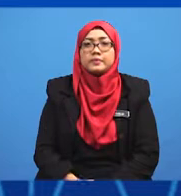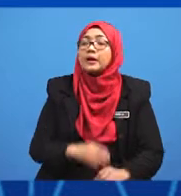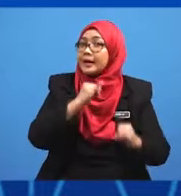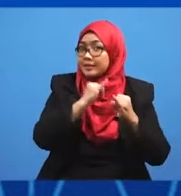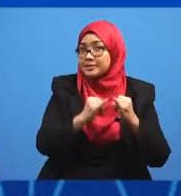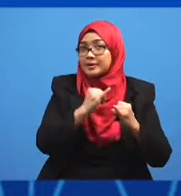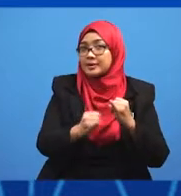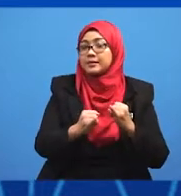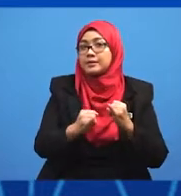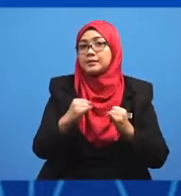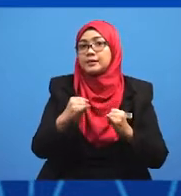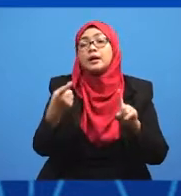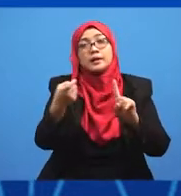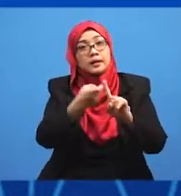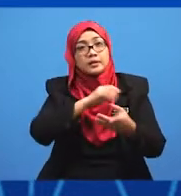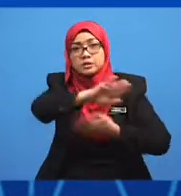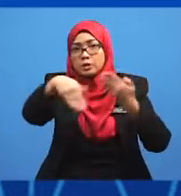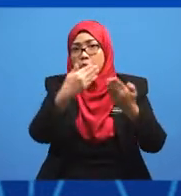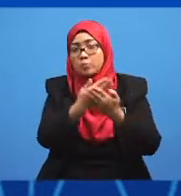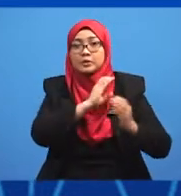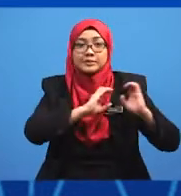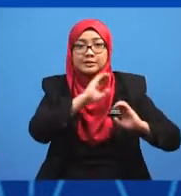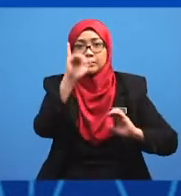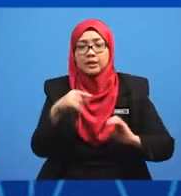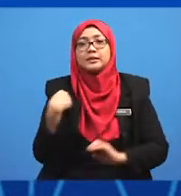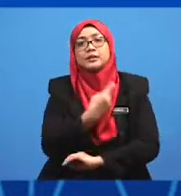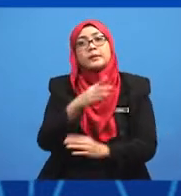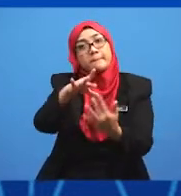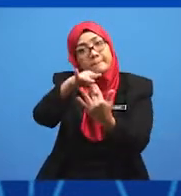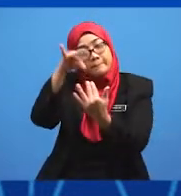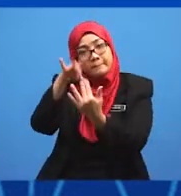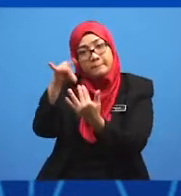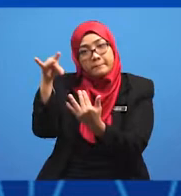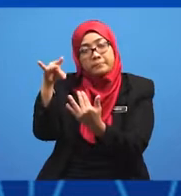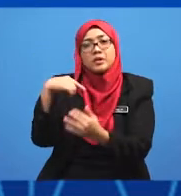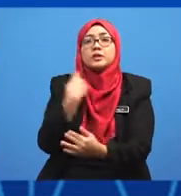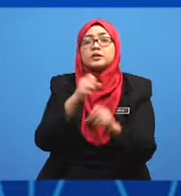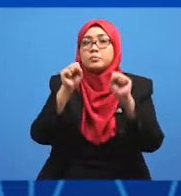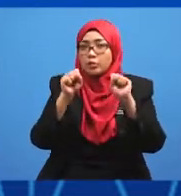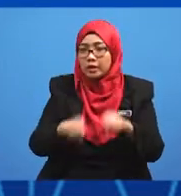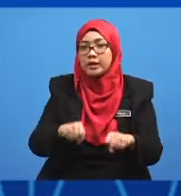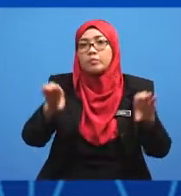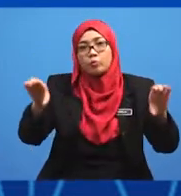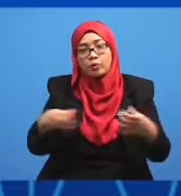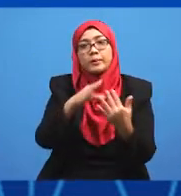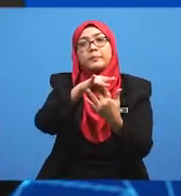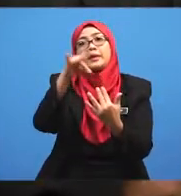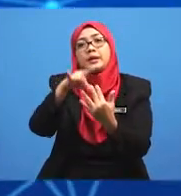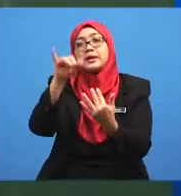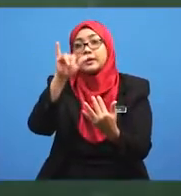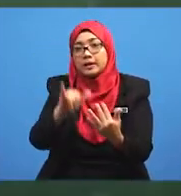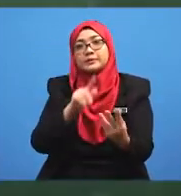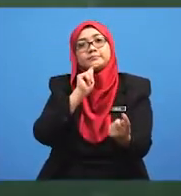Kesimpulannya, dari semua ciri-ciri yang telah kita pilih, maka kita bolehlah membuat pilihan.